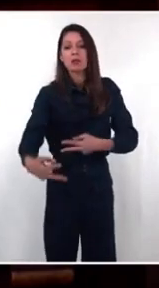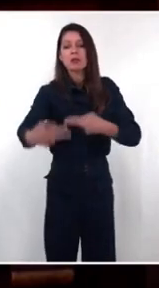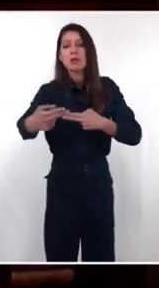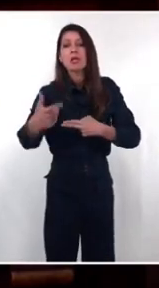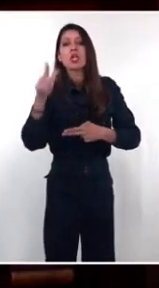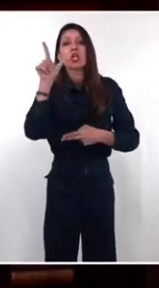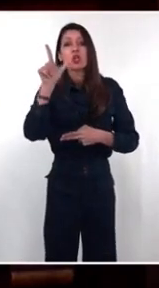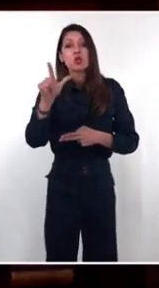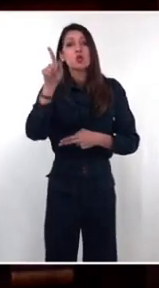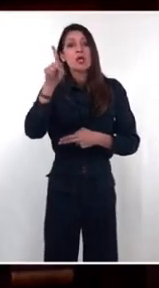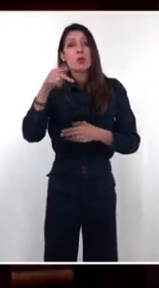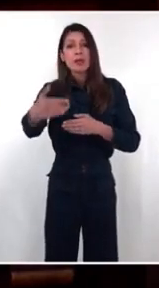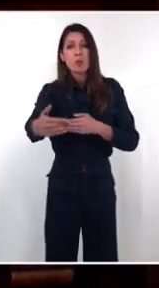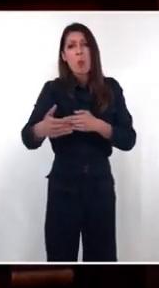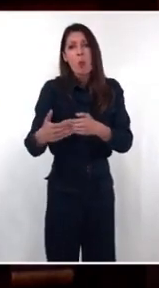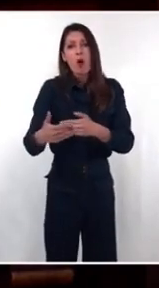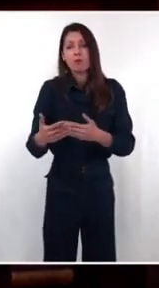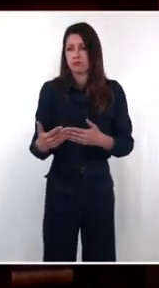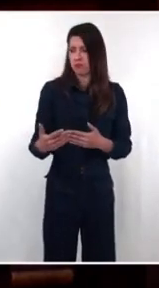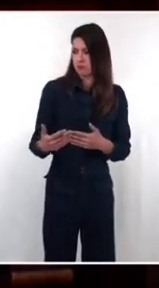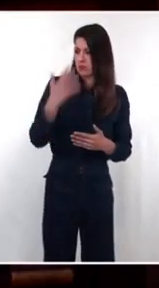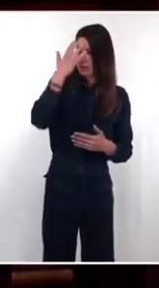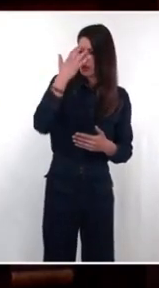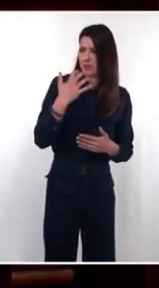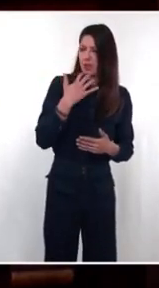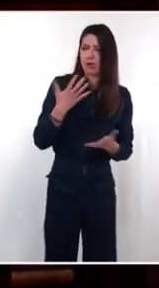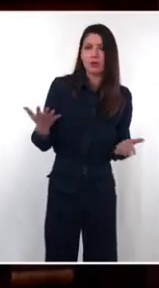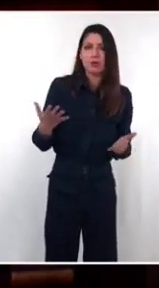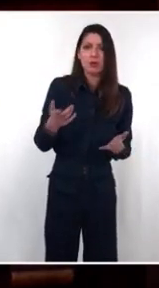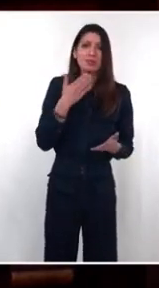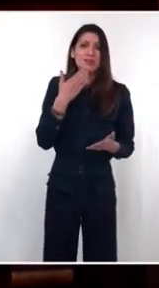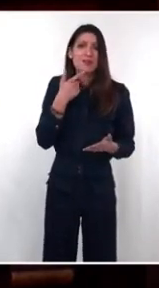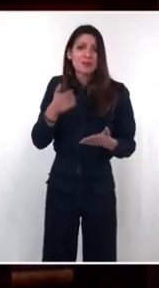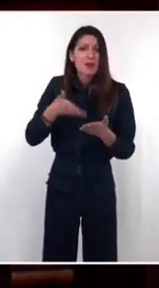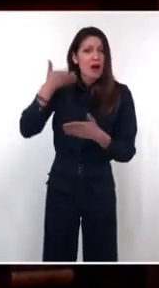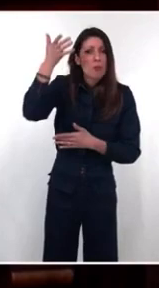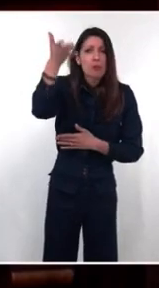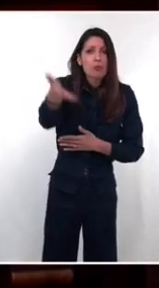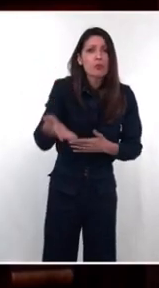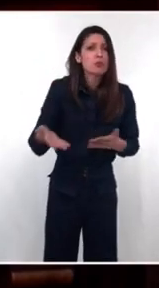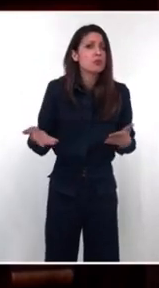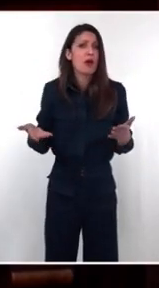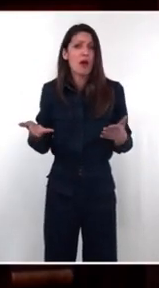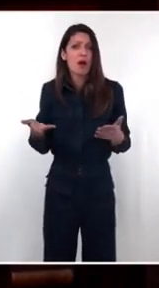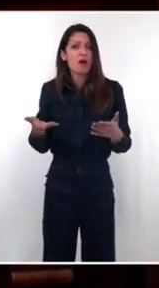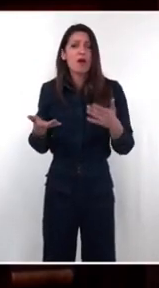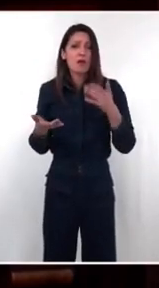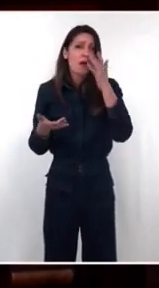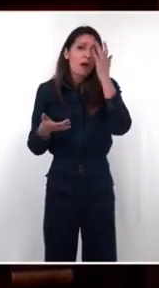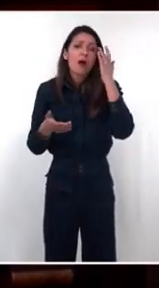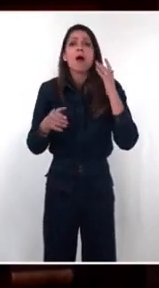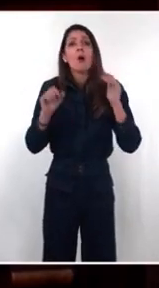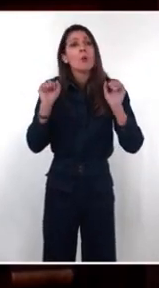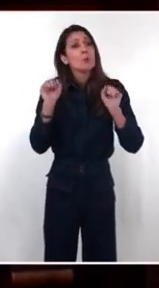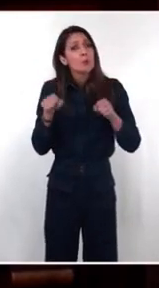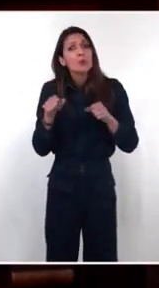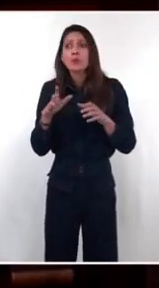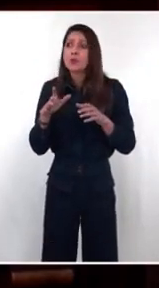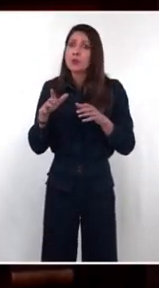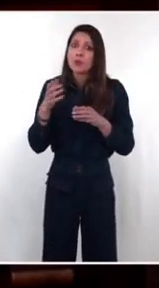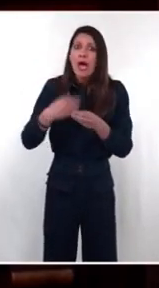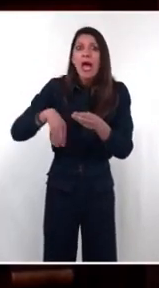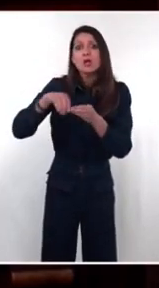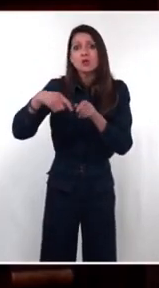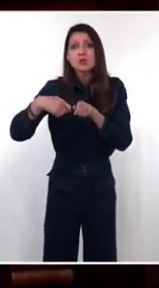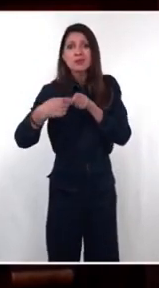vraiment sérieux ou est-ce que ça veut dire que plus tard dans les tuyaux ou dans les valises, il y a la continuité même jusqu'au